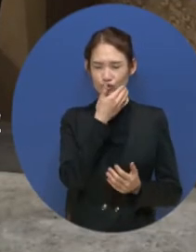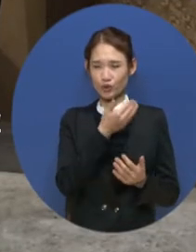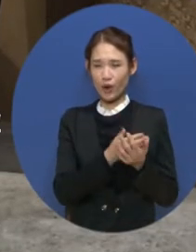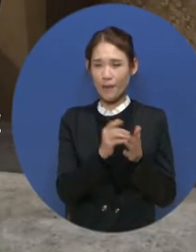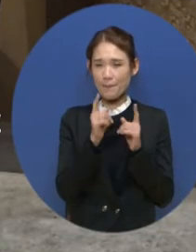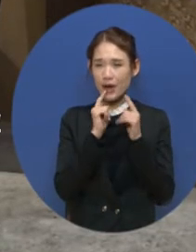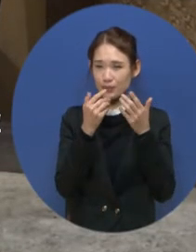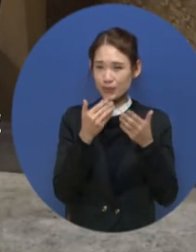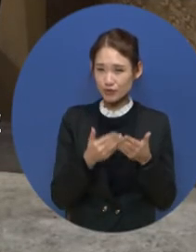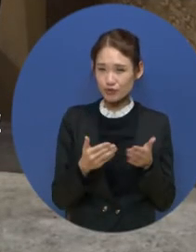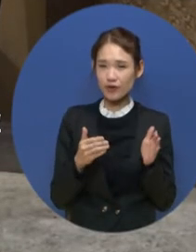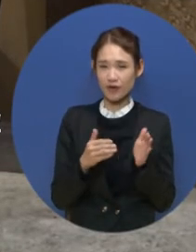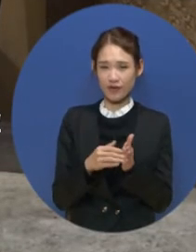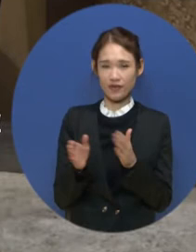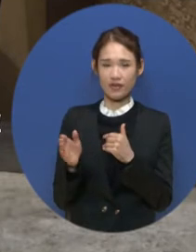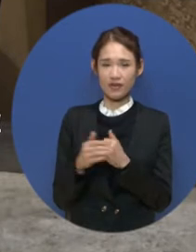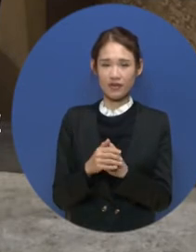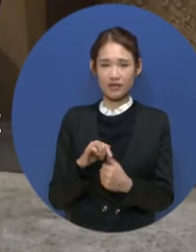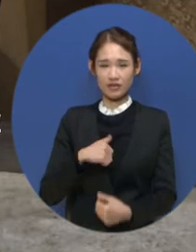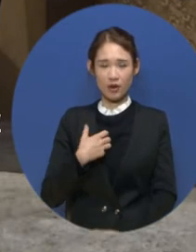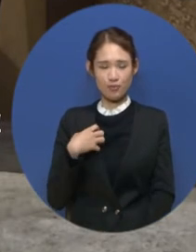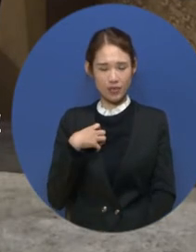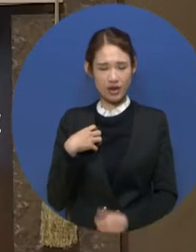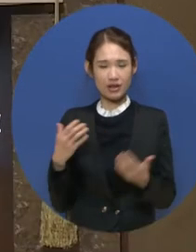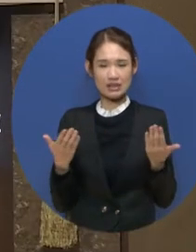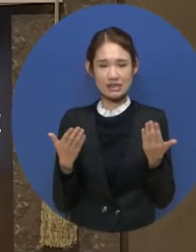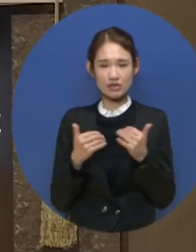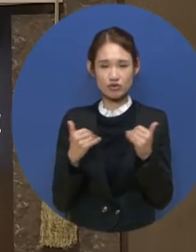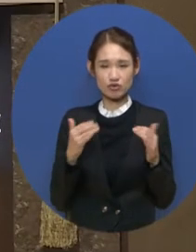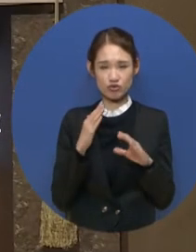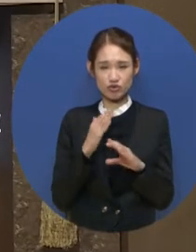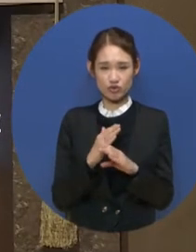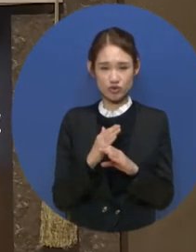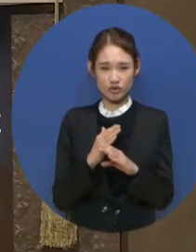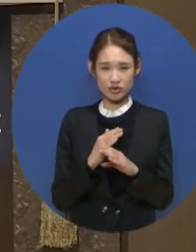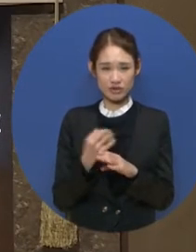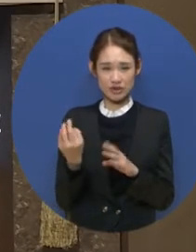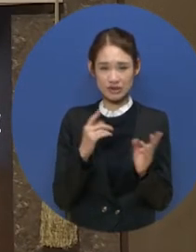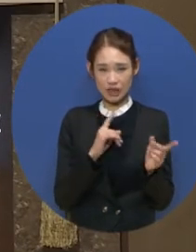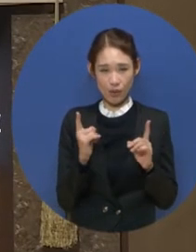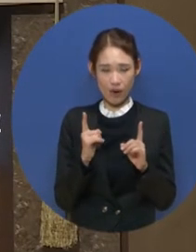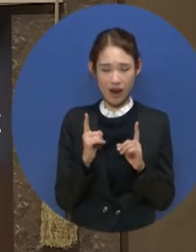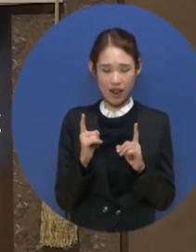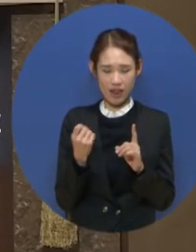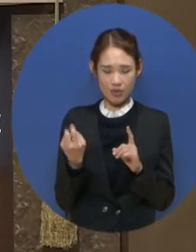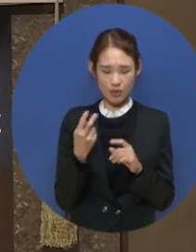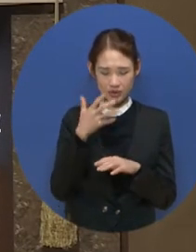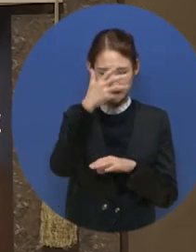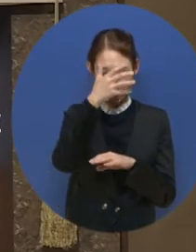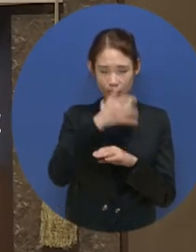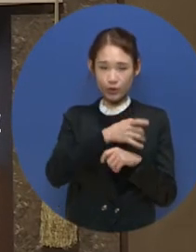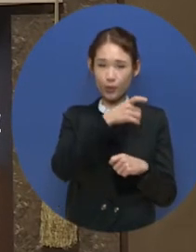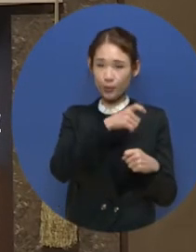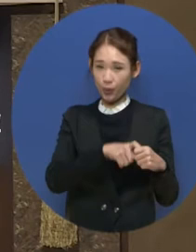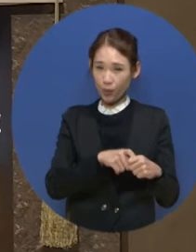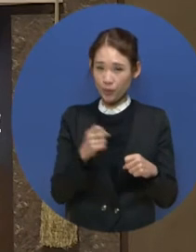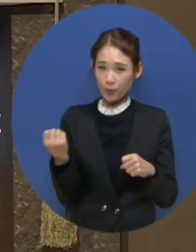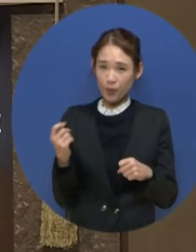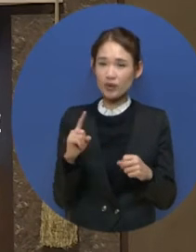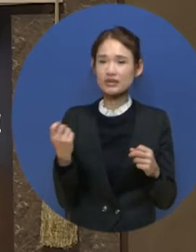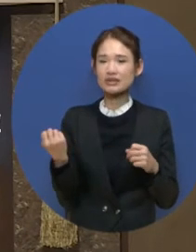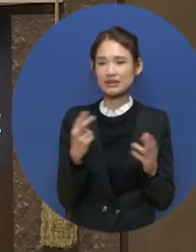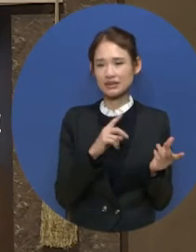해 주셨는데요 저희가 하고 있는 일들 중에 어떻게 보면 재활에 꽃이자 최종 목적이 직업 죄와 링